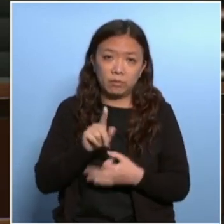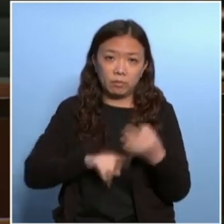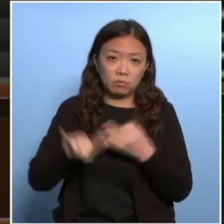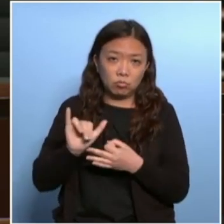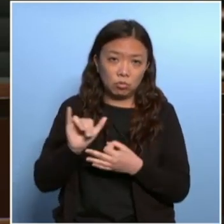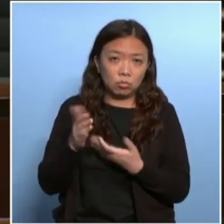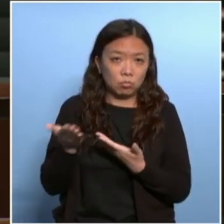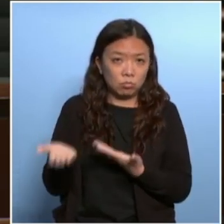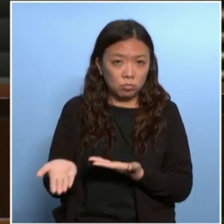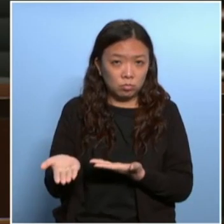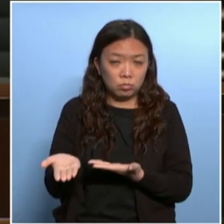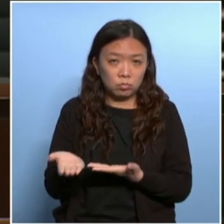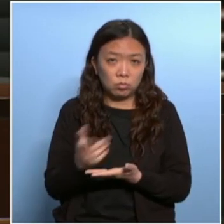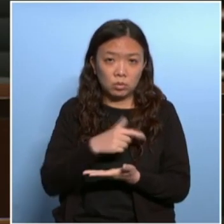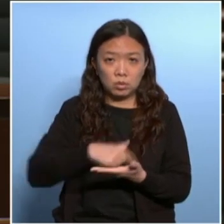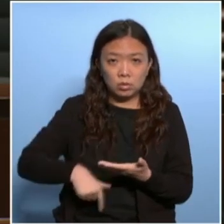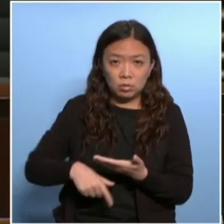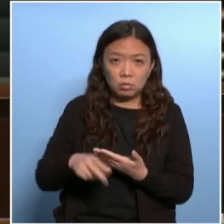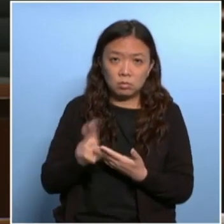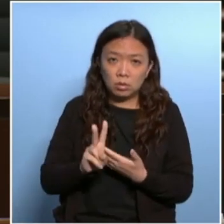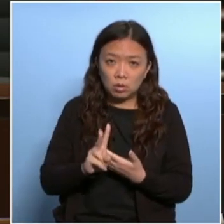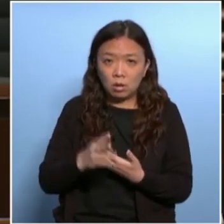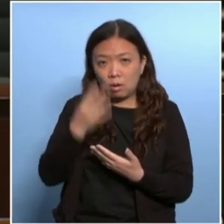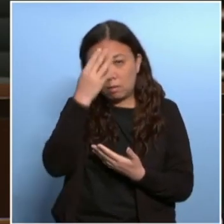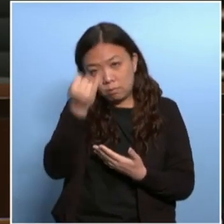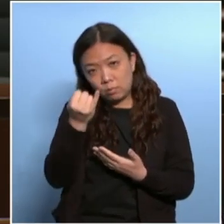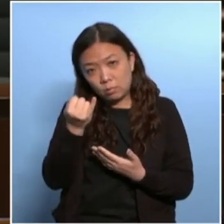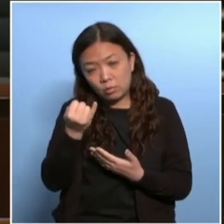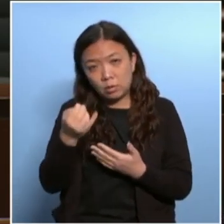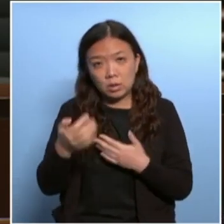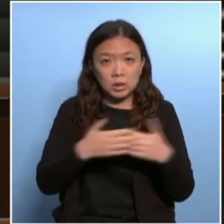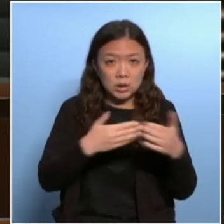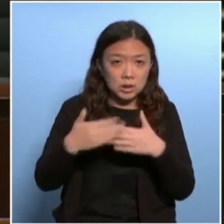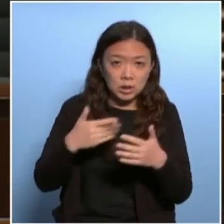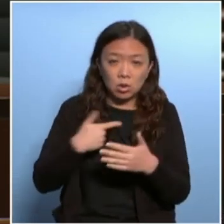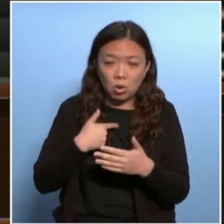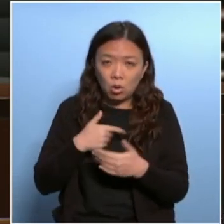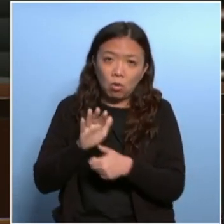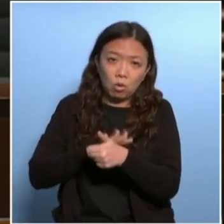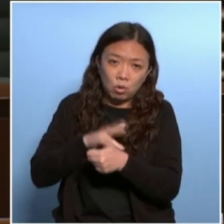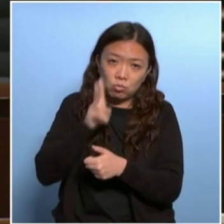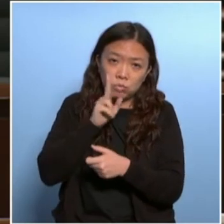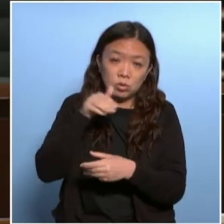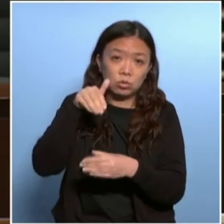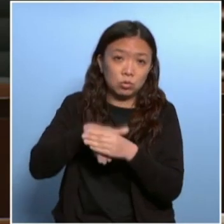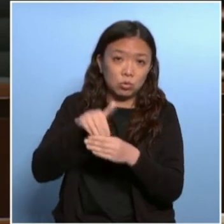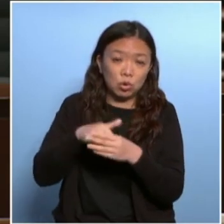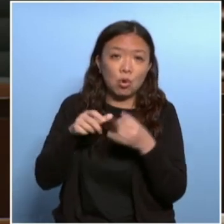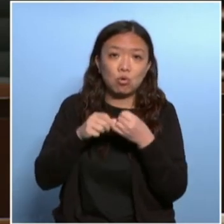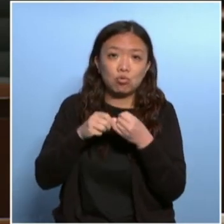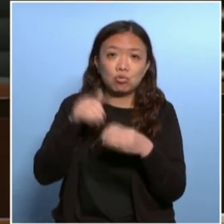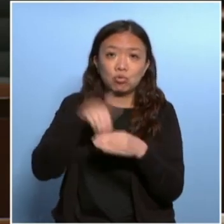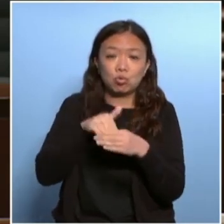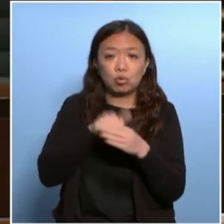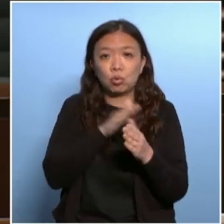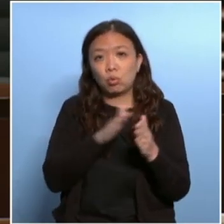員本身都可能有很多不幸的遭遇呢，我都是同情 譬如在選舉初選的過